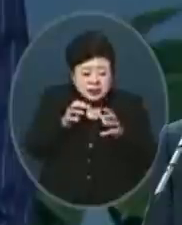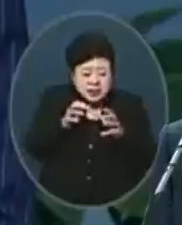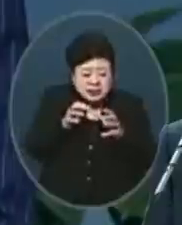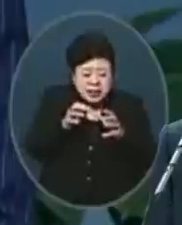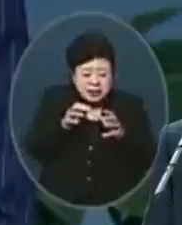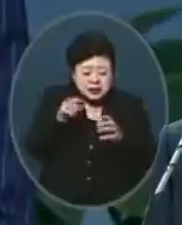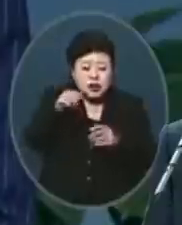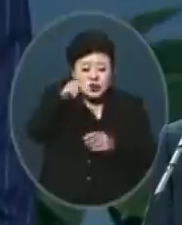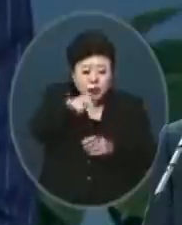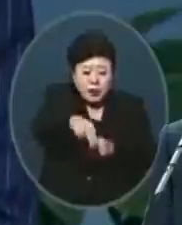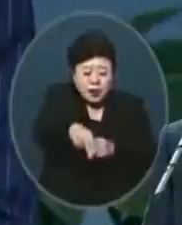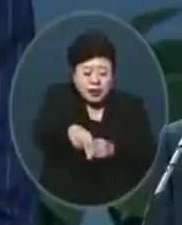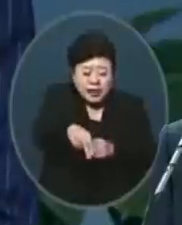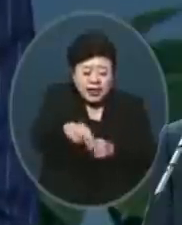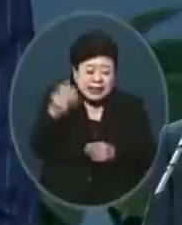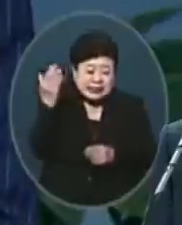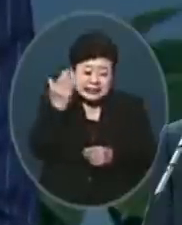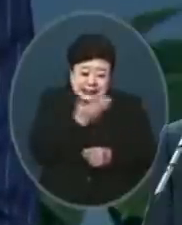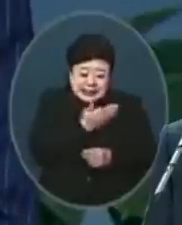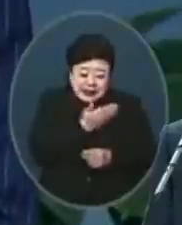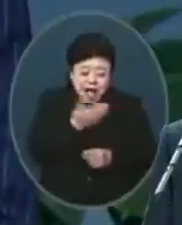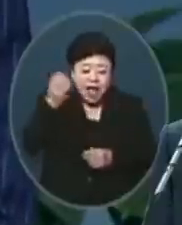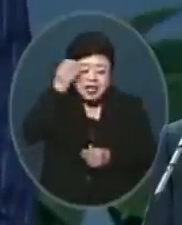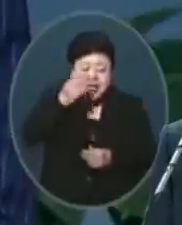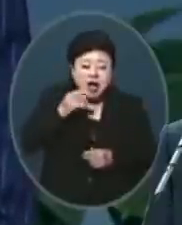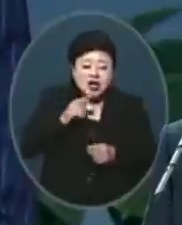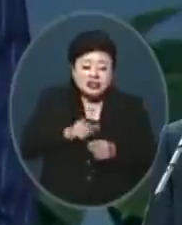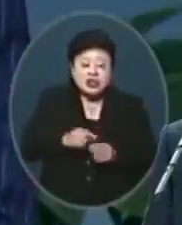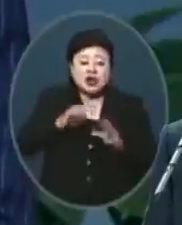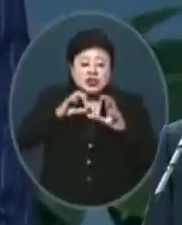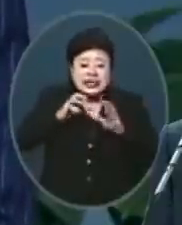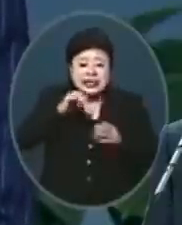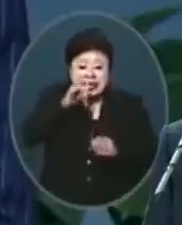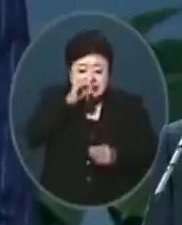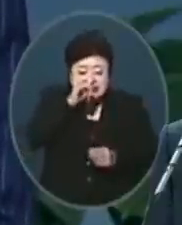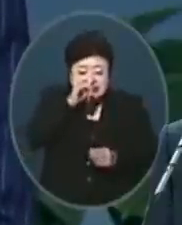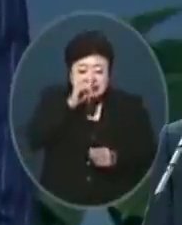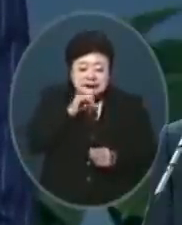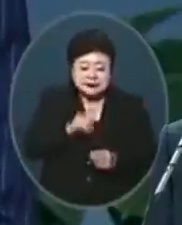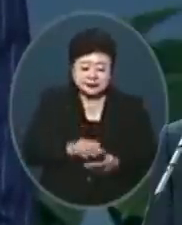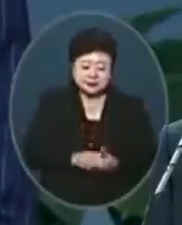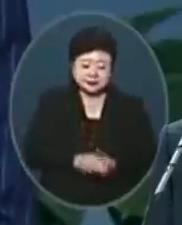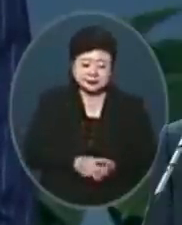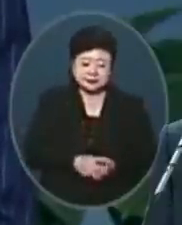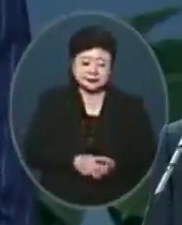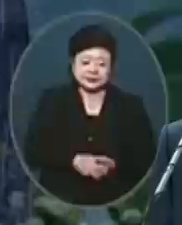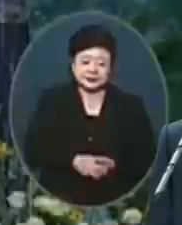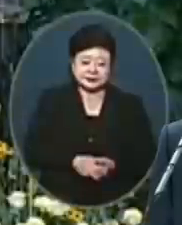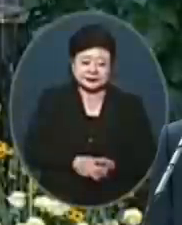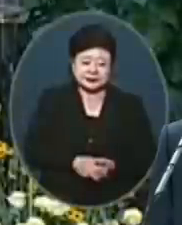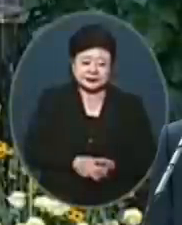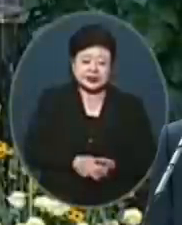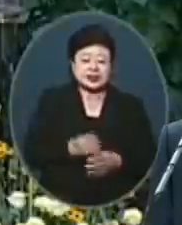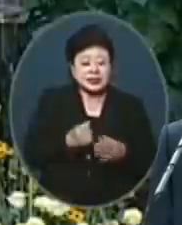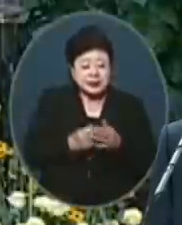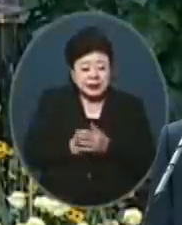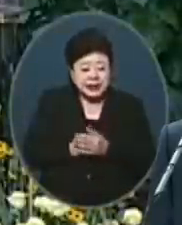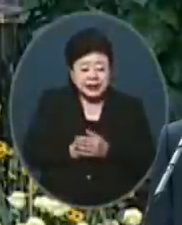건너편에 신령한 영적인 세계에는 살지 못하는 것입니다.